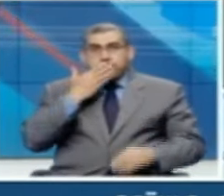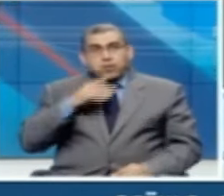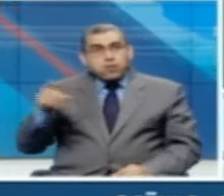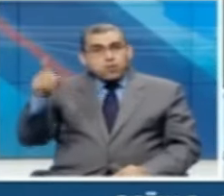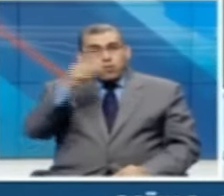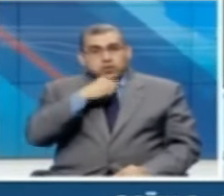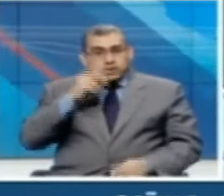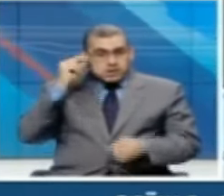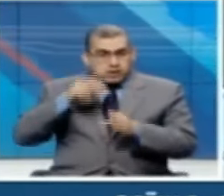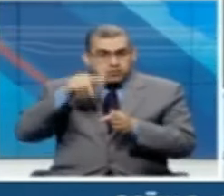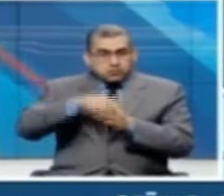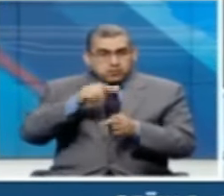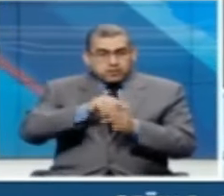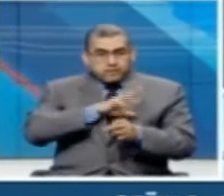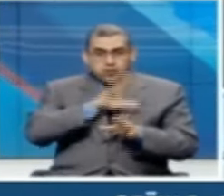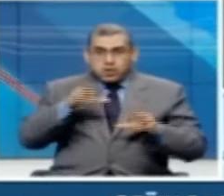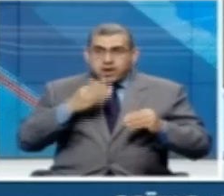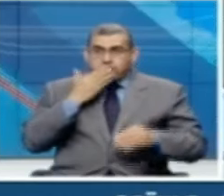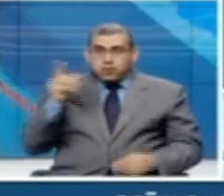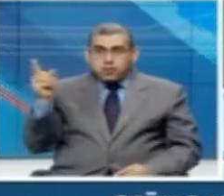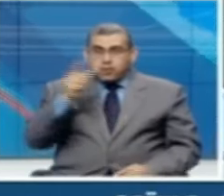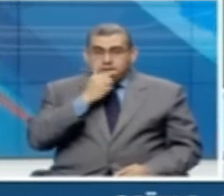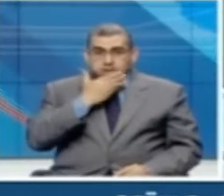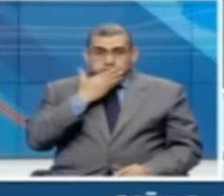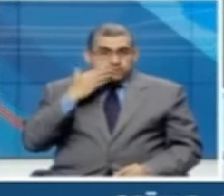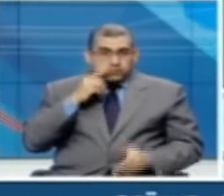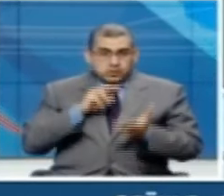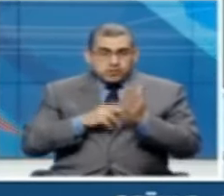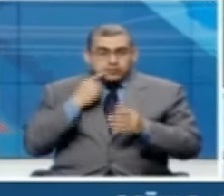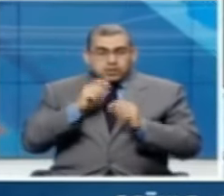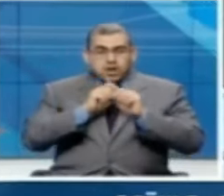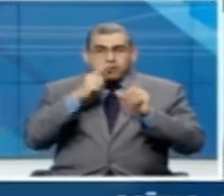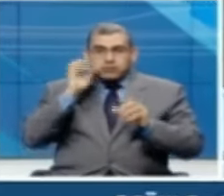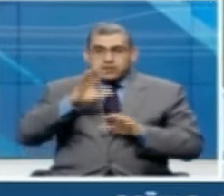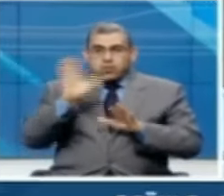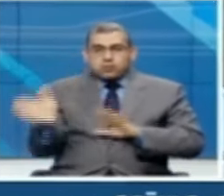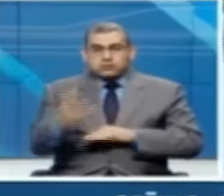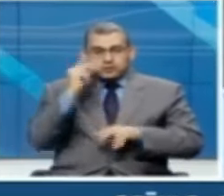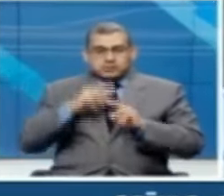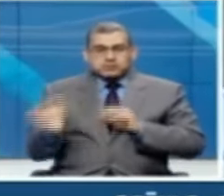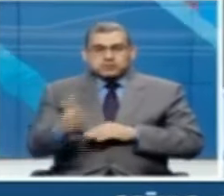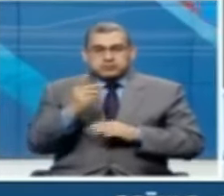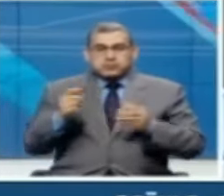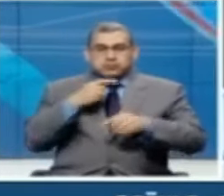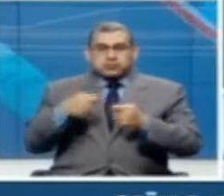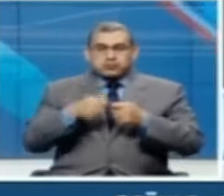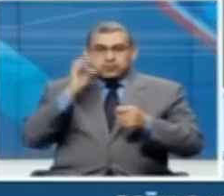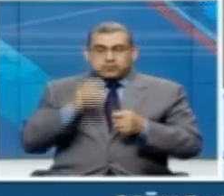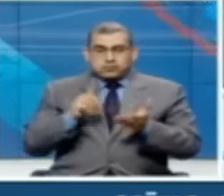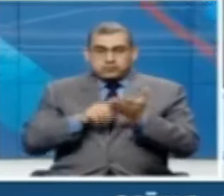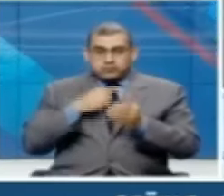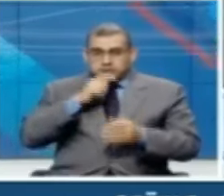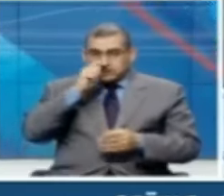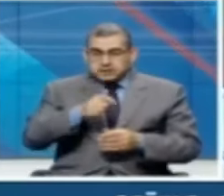الكيان الإسرائيلي الذي يرى في هذا الصمت ضوءا أخضر للتصعيد والتمادي في الغي